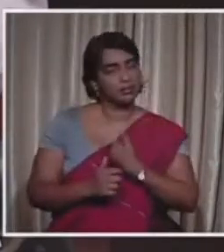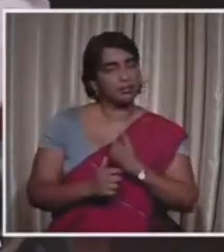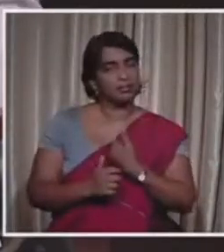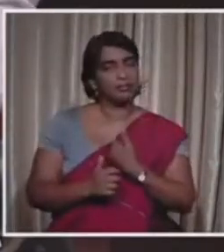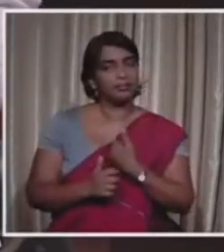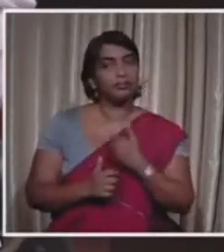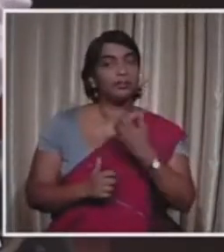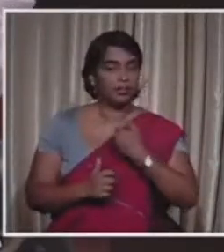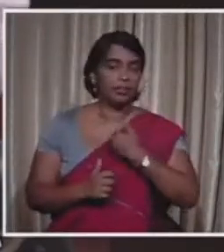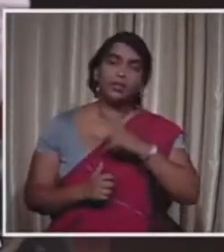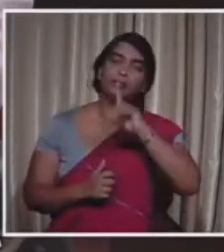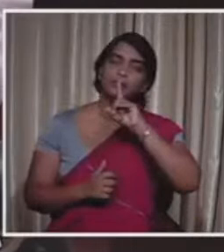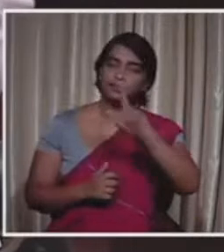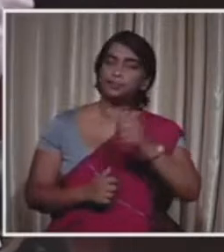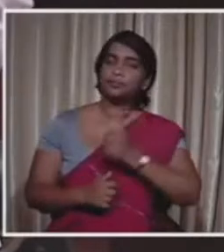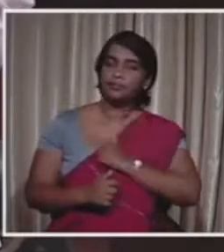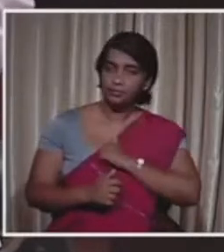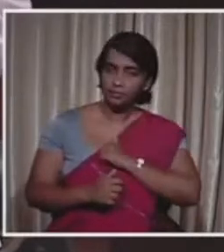මම කියන්න කැමති